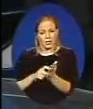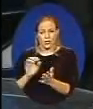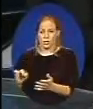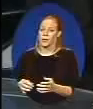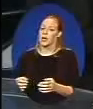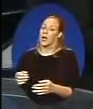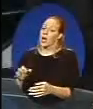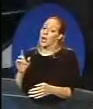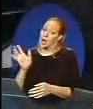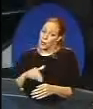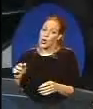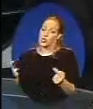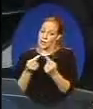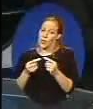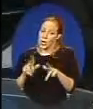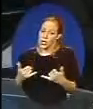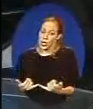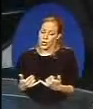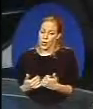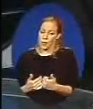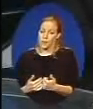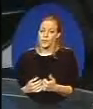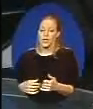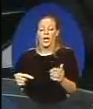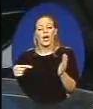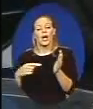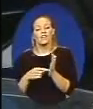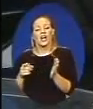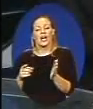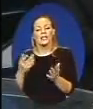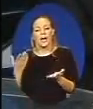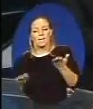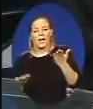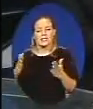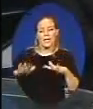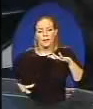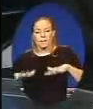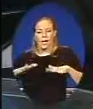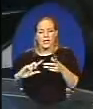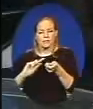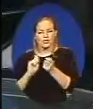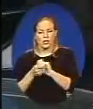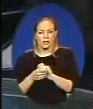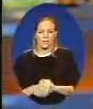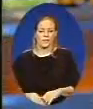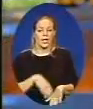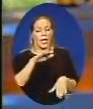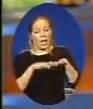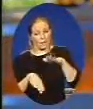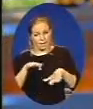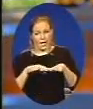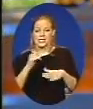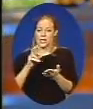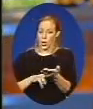עולה. הוויכוח קיים היום. אם כי הוויכוח קיים, נכון, אבל לכן המאזן, הבלנס משתנה. יש... הבלנס,